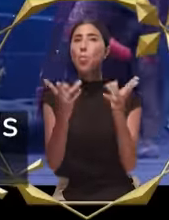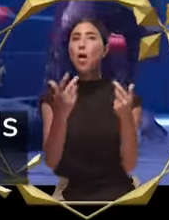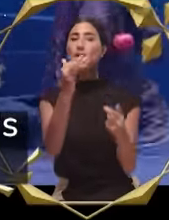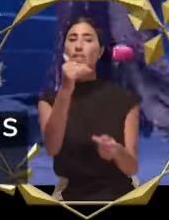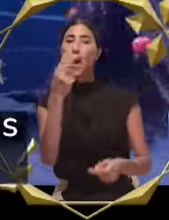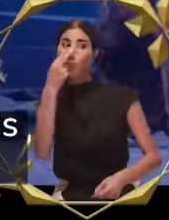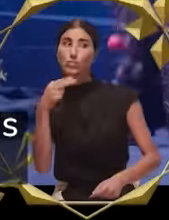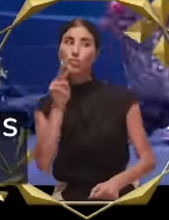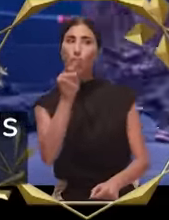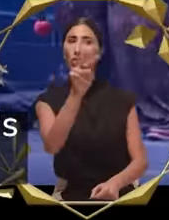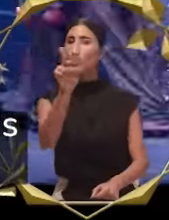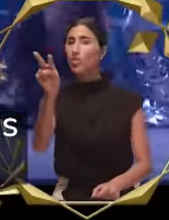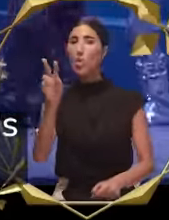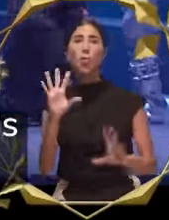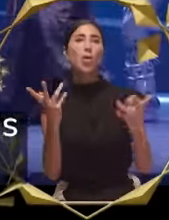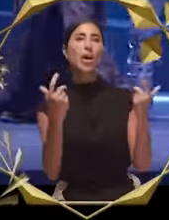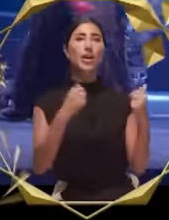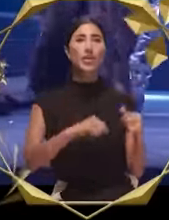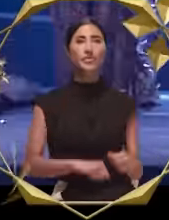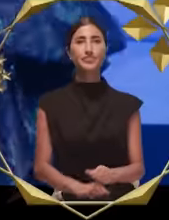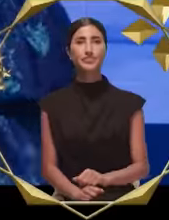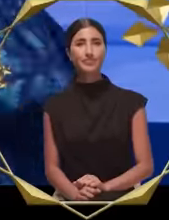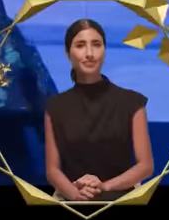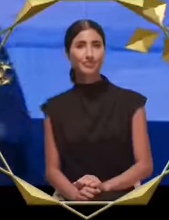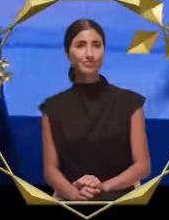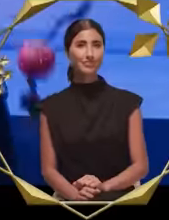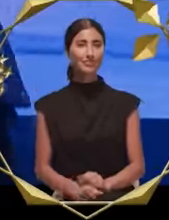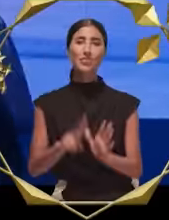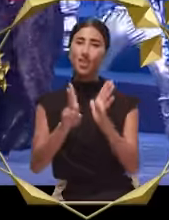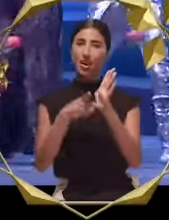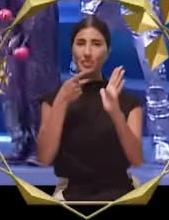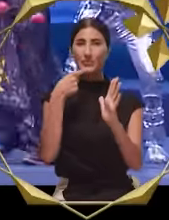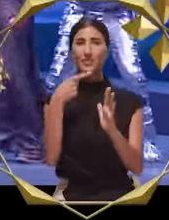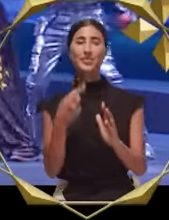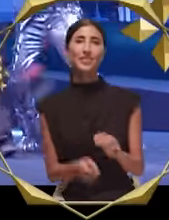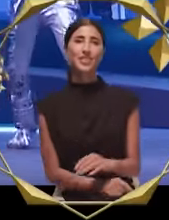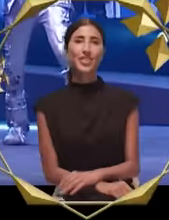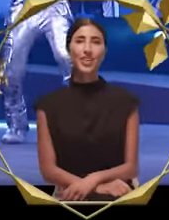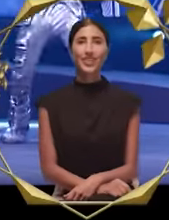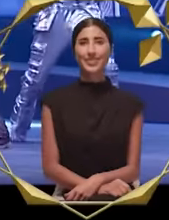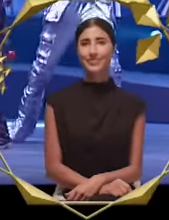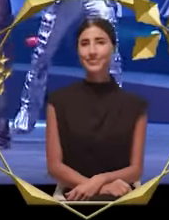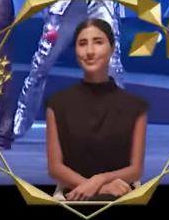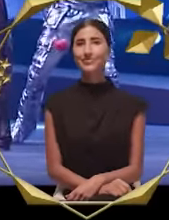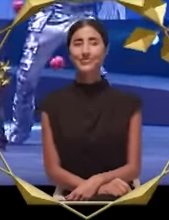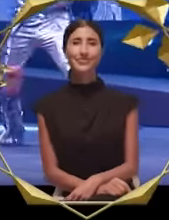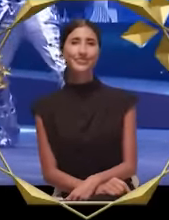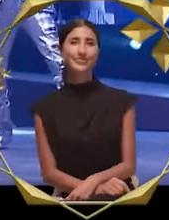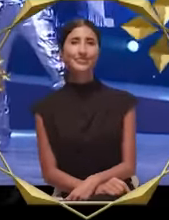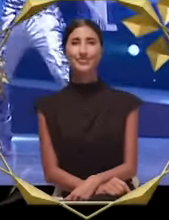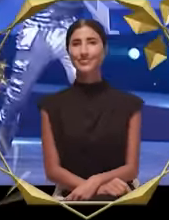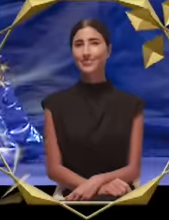التعويذة. يا ساحر يا بحر. أبو الأحلام